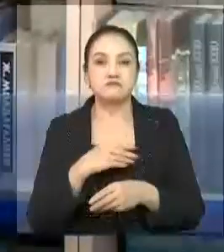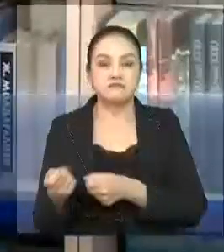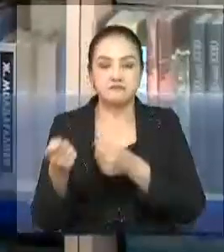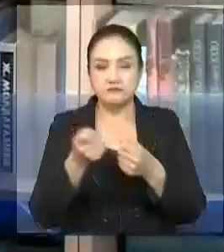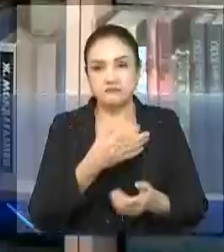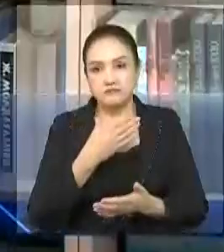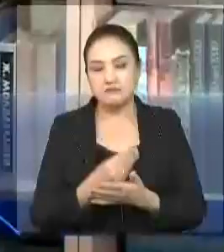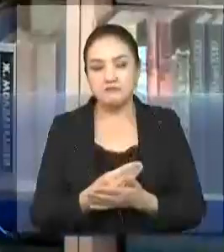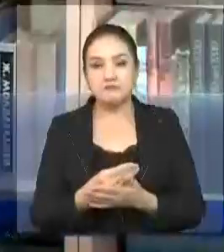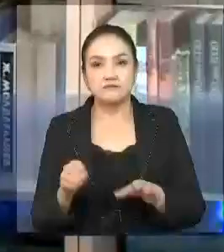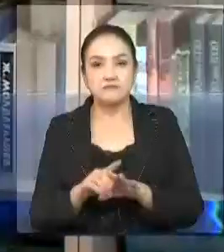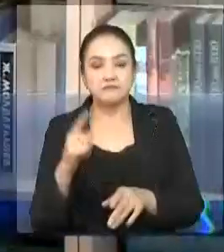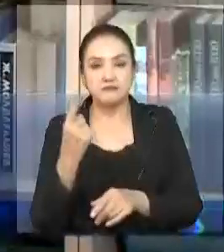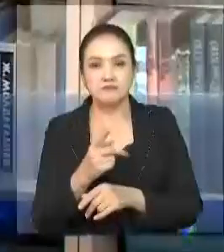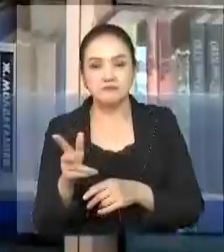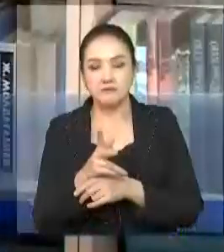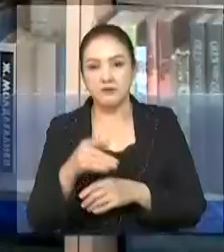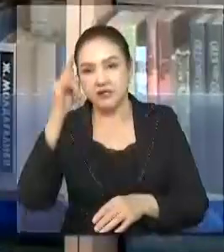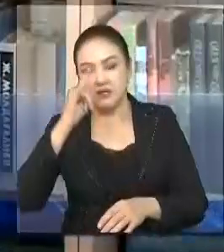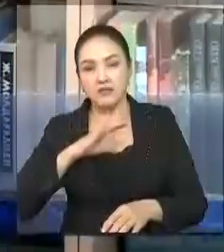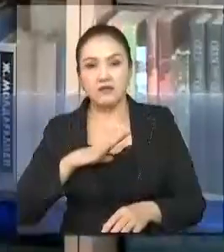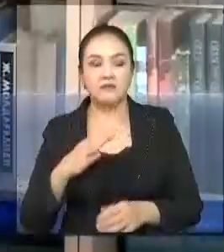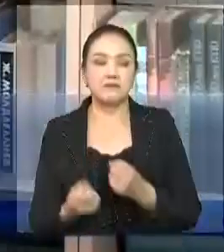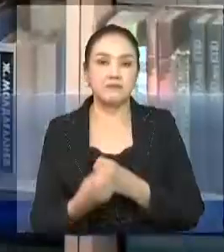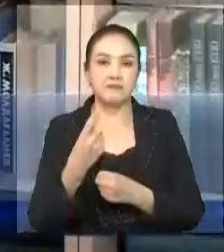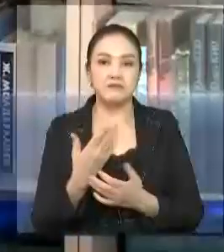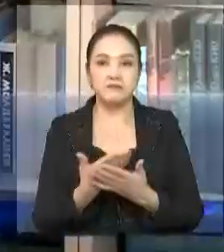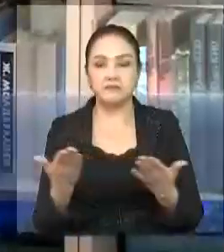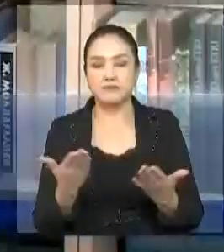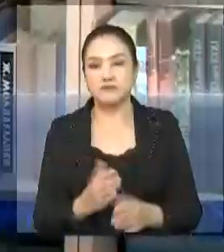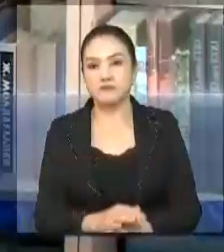привез с собой. Таким образом, первая кинокамера в Казахстане появилась благодаря ему.